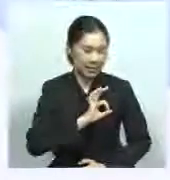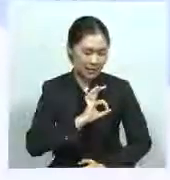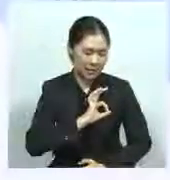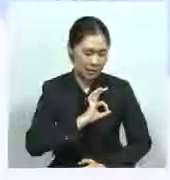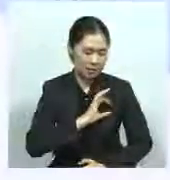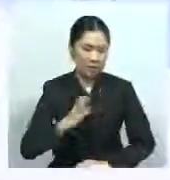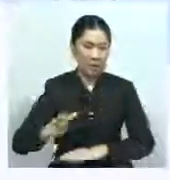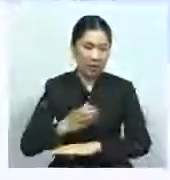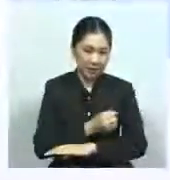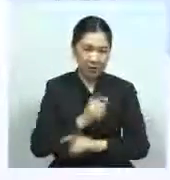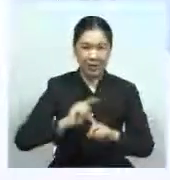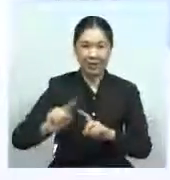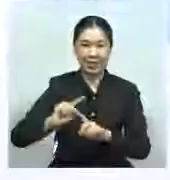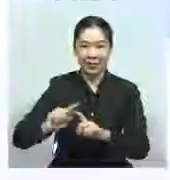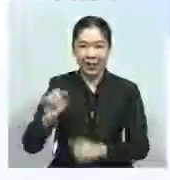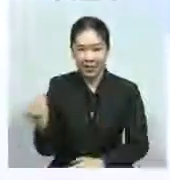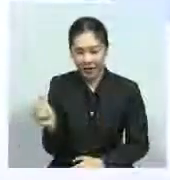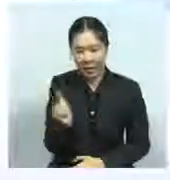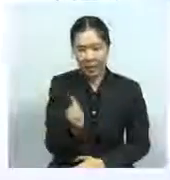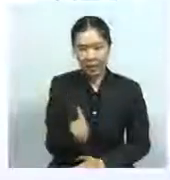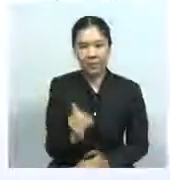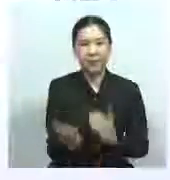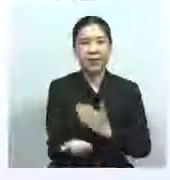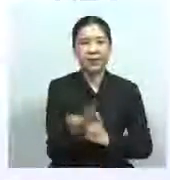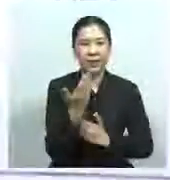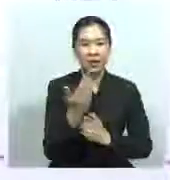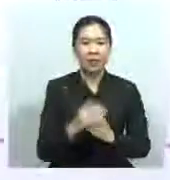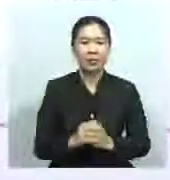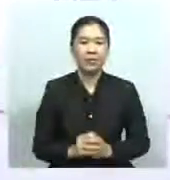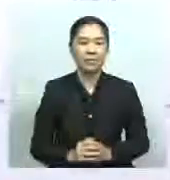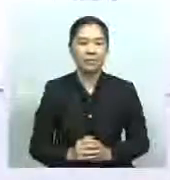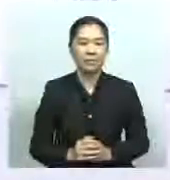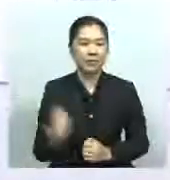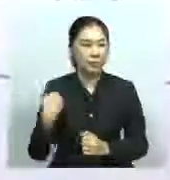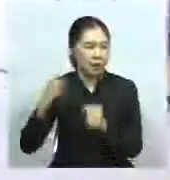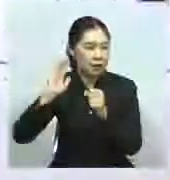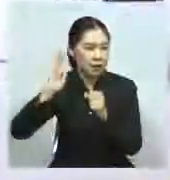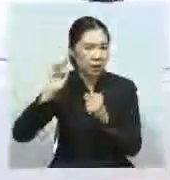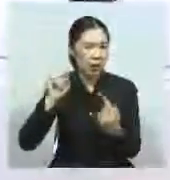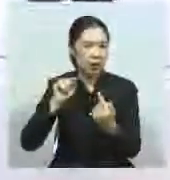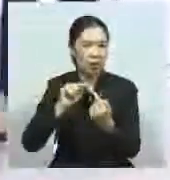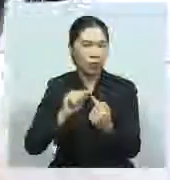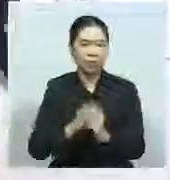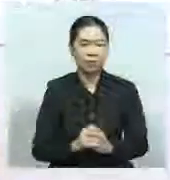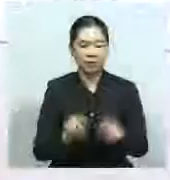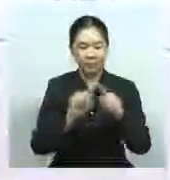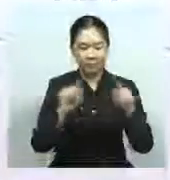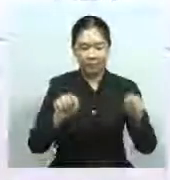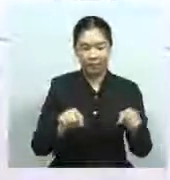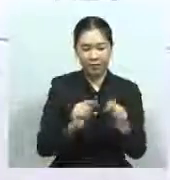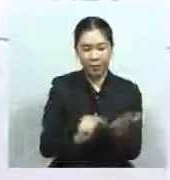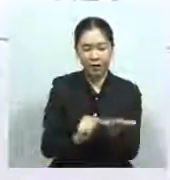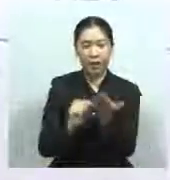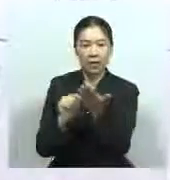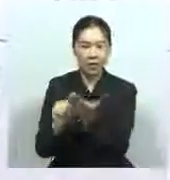การเมืองต่างๆนะคะที่ทยอยเดินทางมาถึงตั้งแต่ช่วงเช้าเบื้องต้นมีรายงานนะคะว่าจากการที่ส่งหนังสือเชิญไปถึงพรรคร่